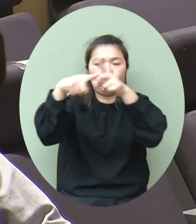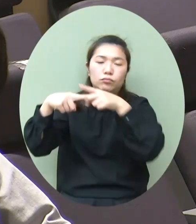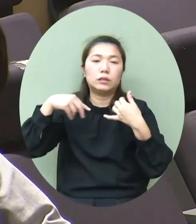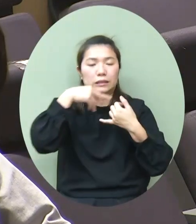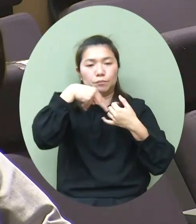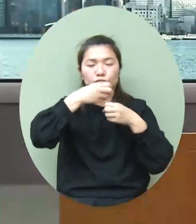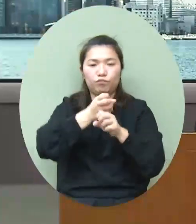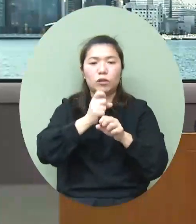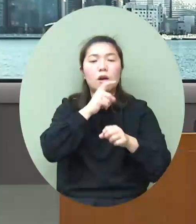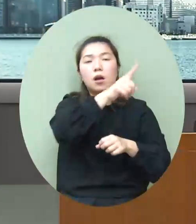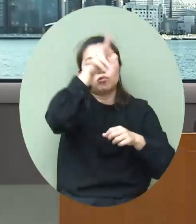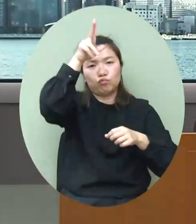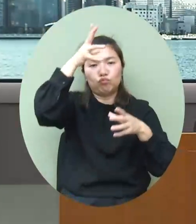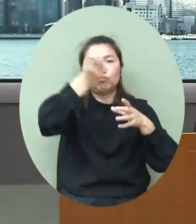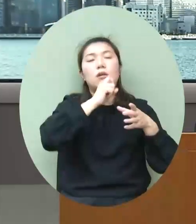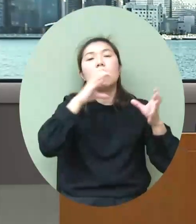于全民检测方面，